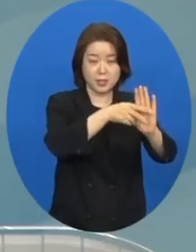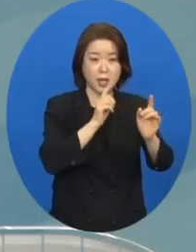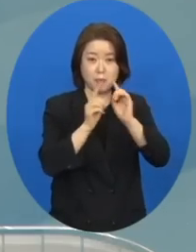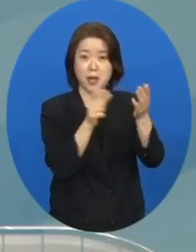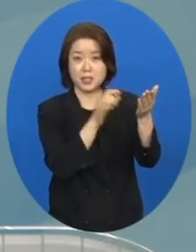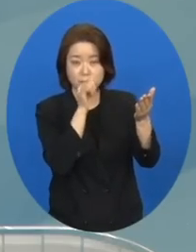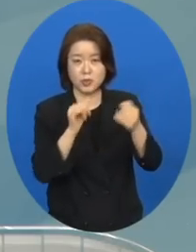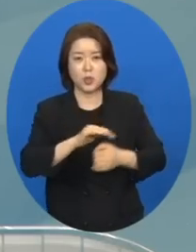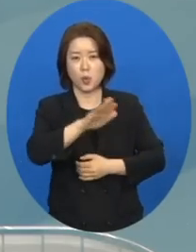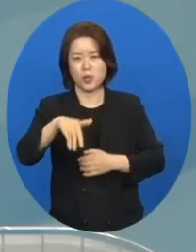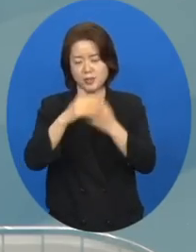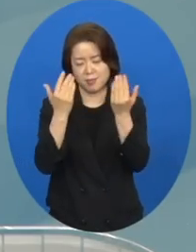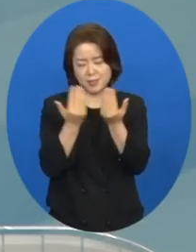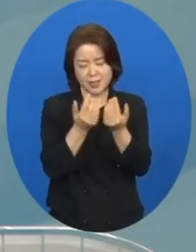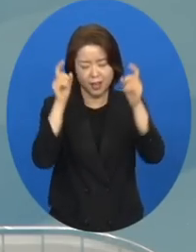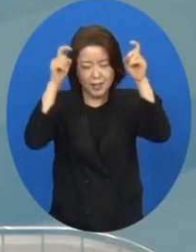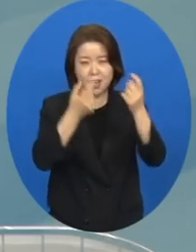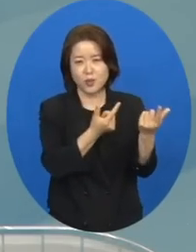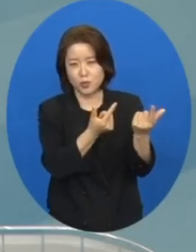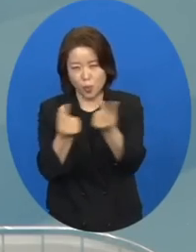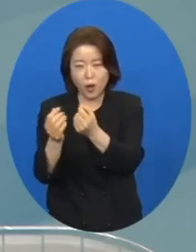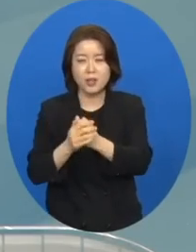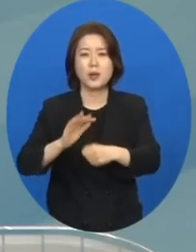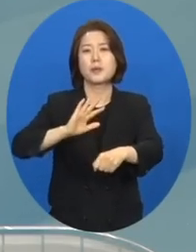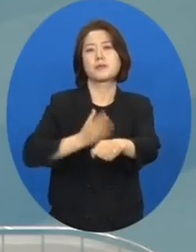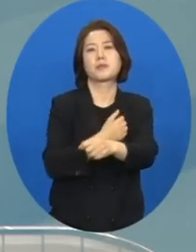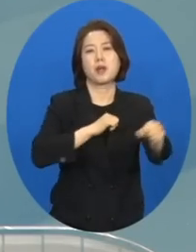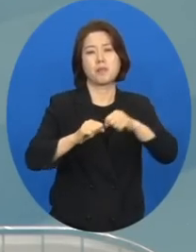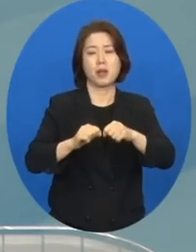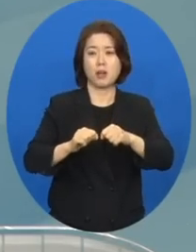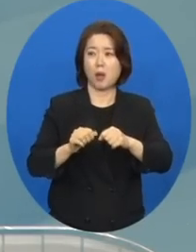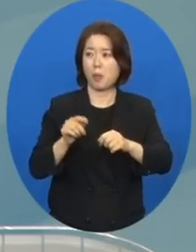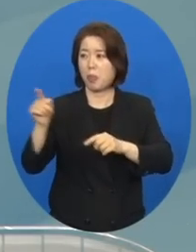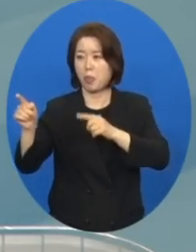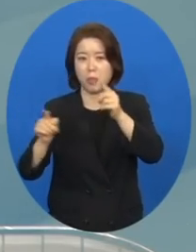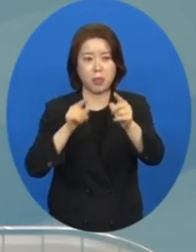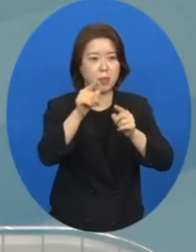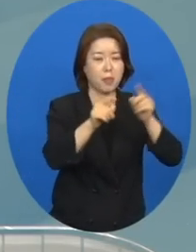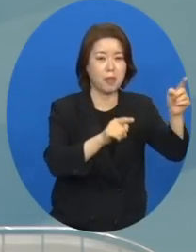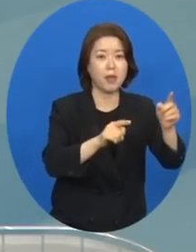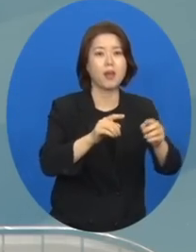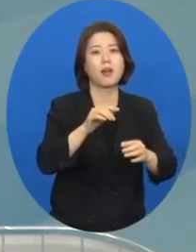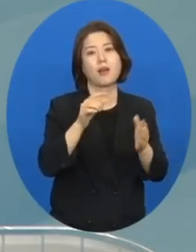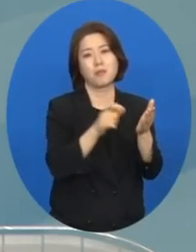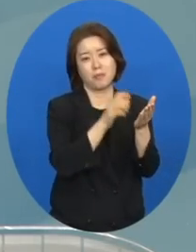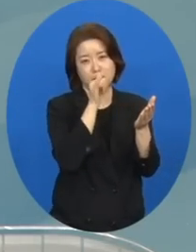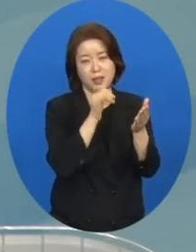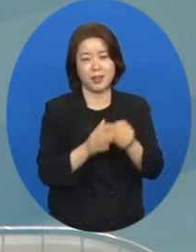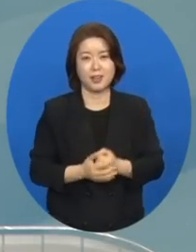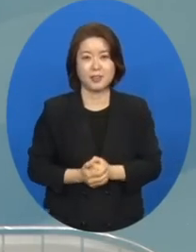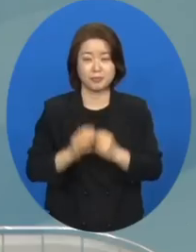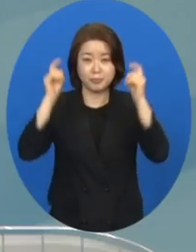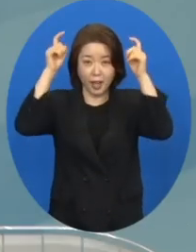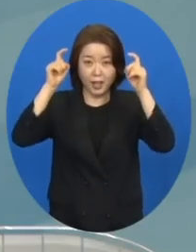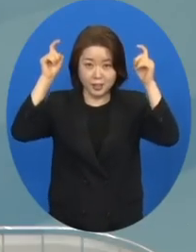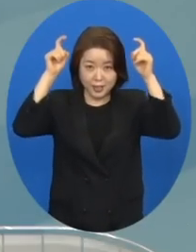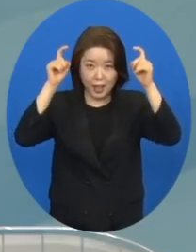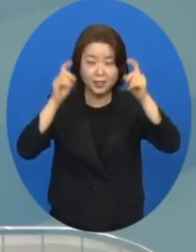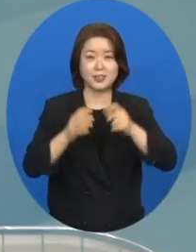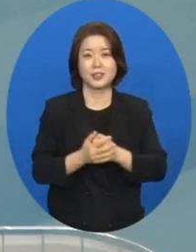있지요 우리는 다 양 같아서 그릇 행하여 제 갈 길로 갔다 라고 하잖아요 양은 또한